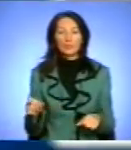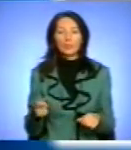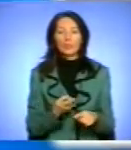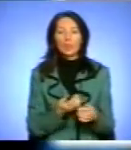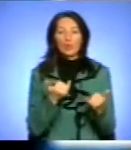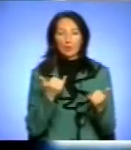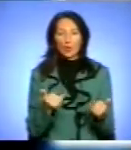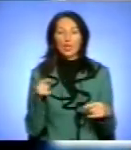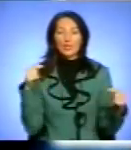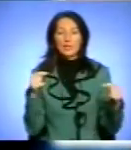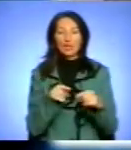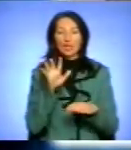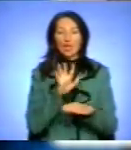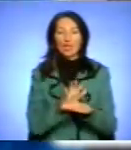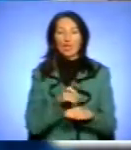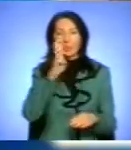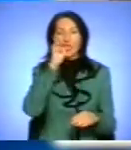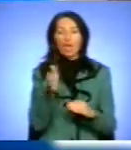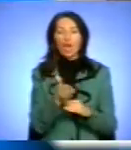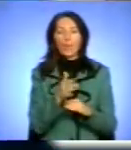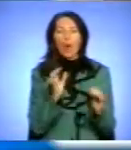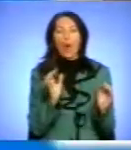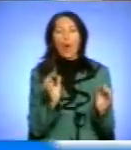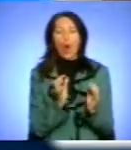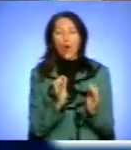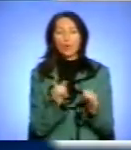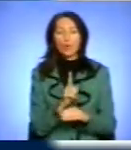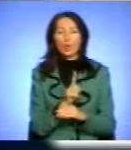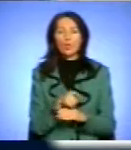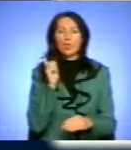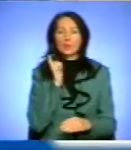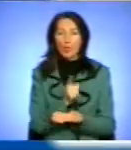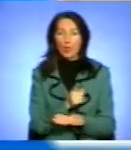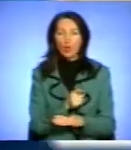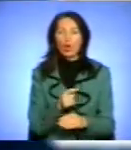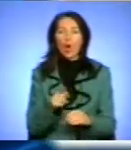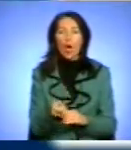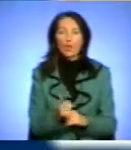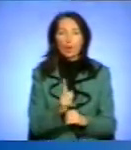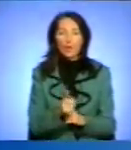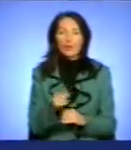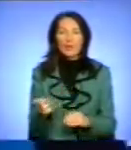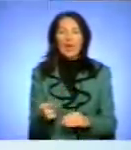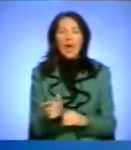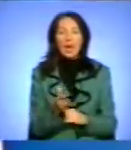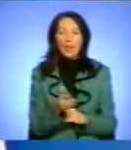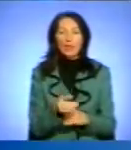Відсьогодні, згідно з наказом Держрибоохорони, на Тернопільщині заборонено виловлювати рибу на окремих ділянках водойм.